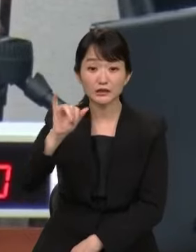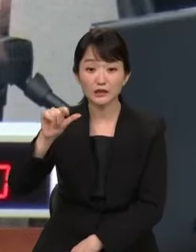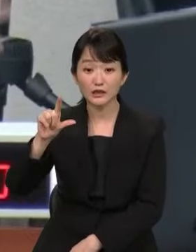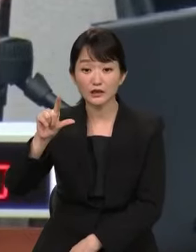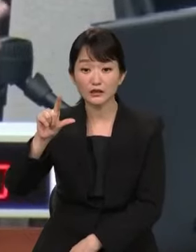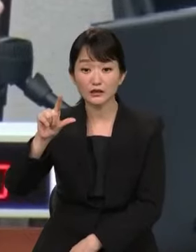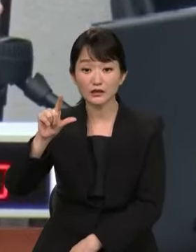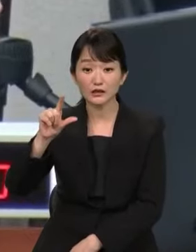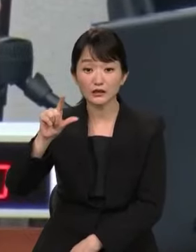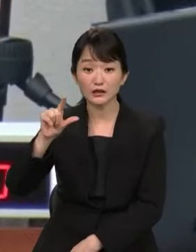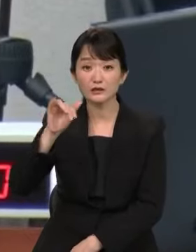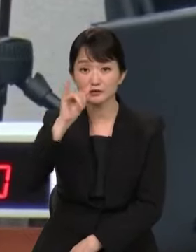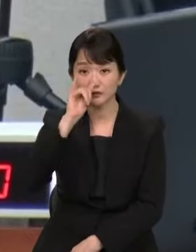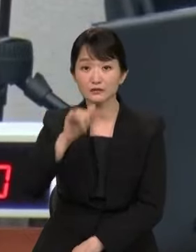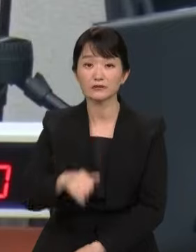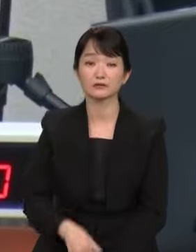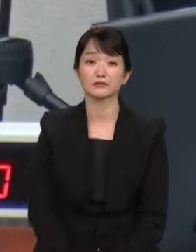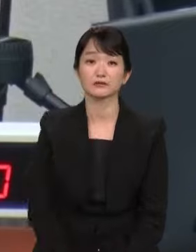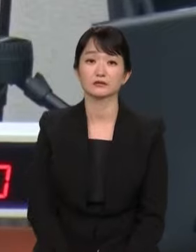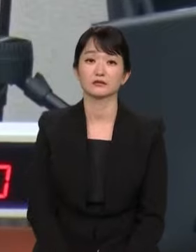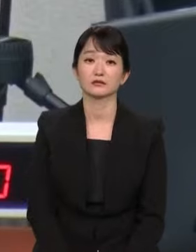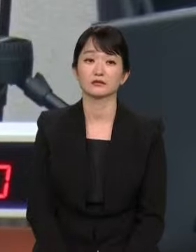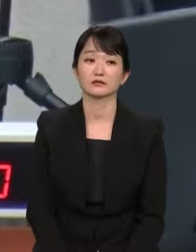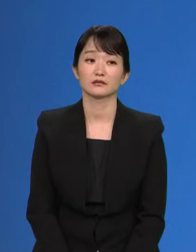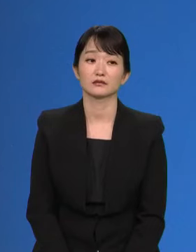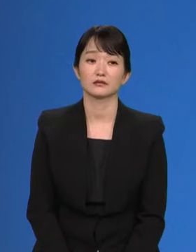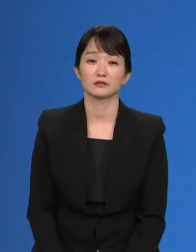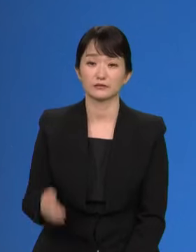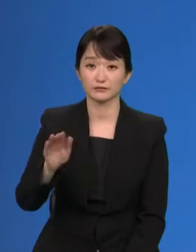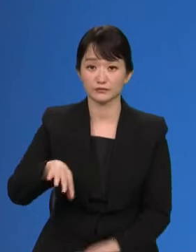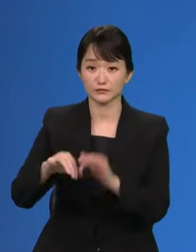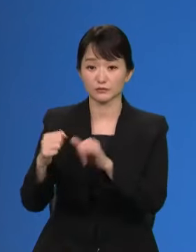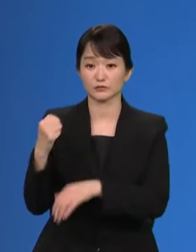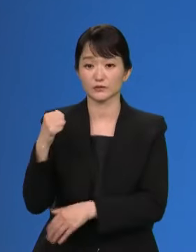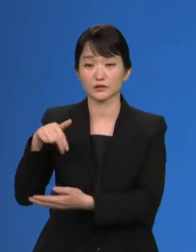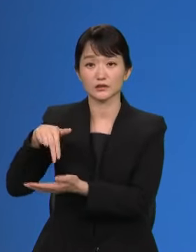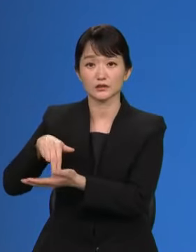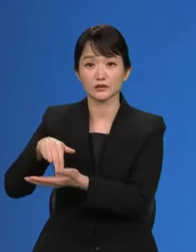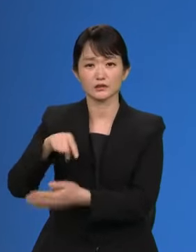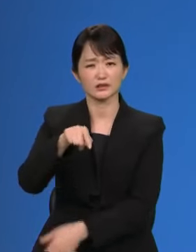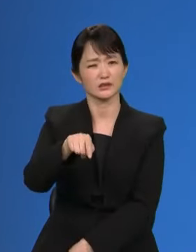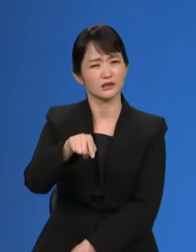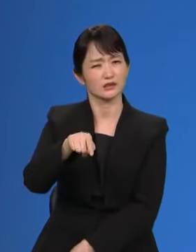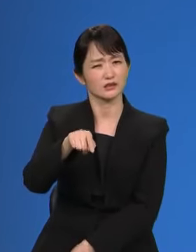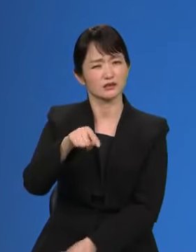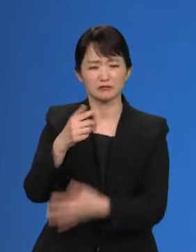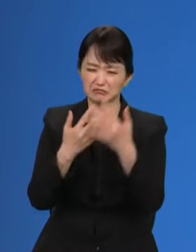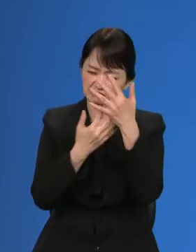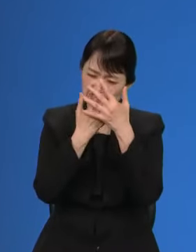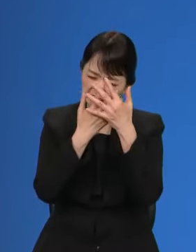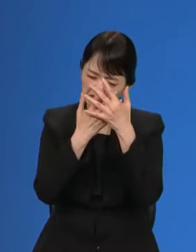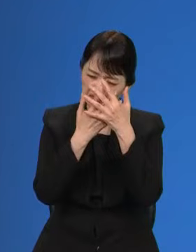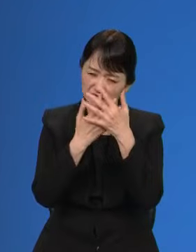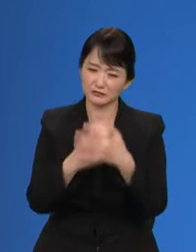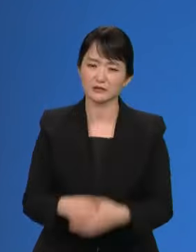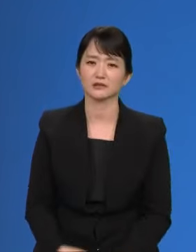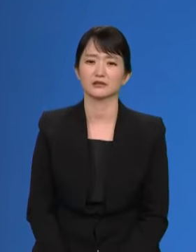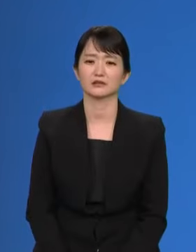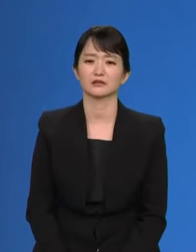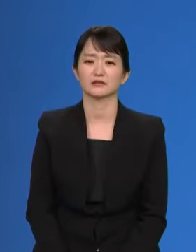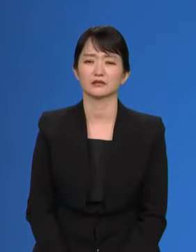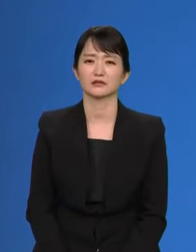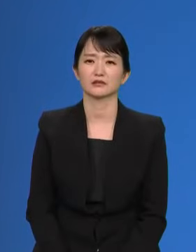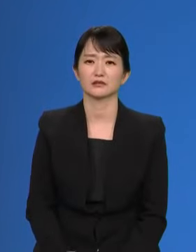BAL까지 다 나왔어요. 자, 하지만 국민의힘 측에서는 저걸로는 좀 부정확한 거 아니냐라고 좀 부정적인 입장을 내놓은